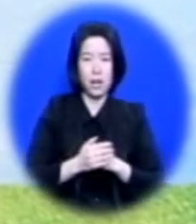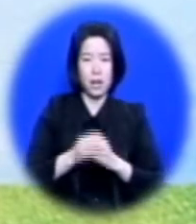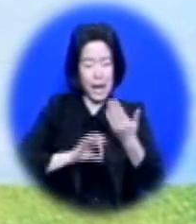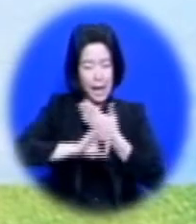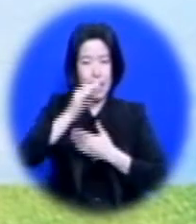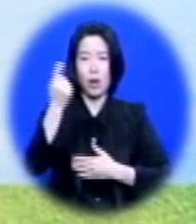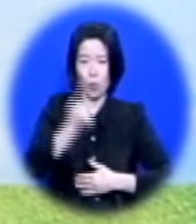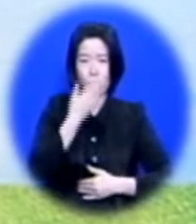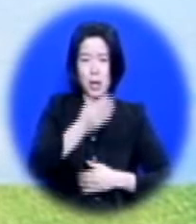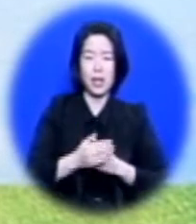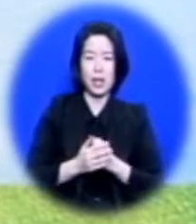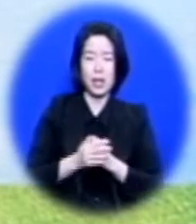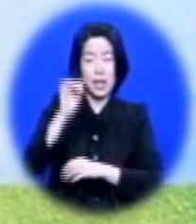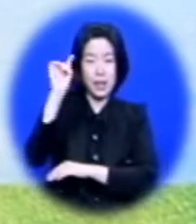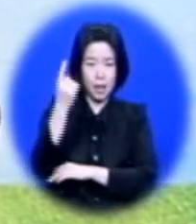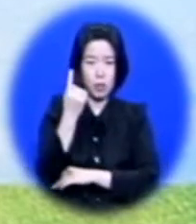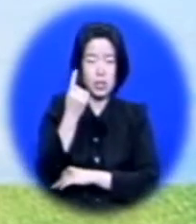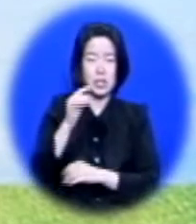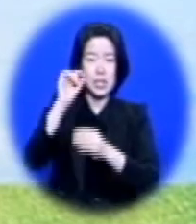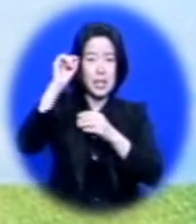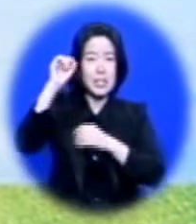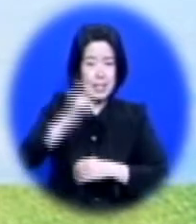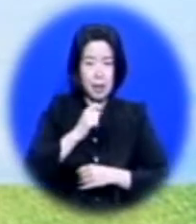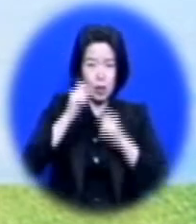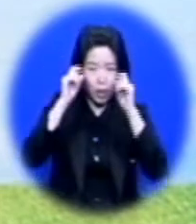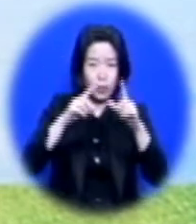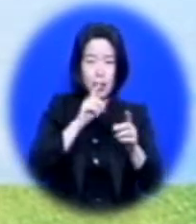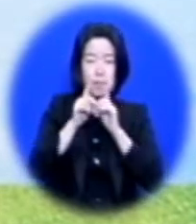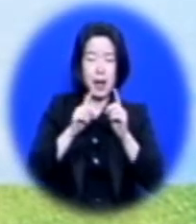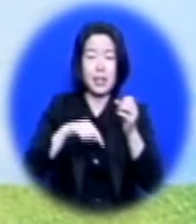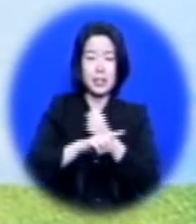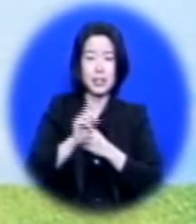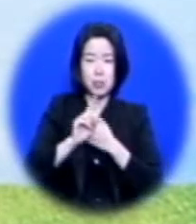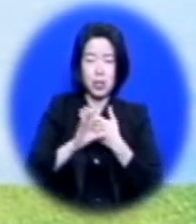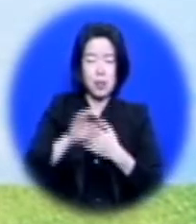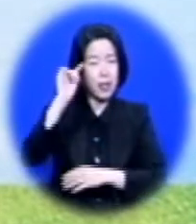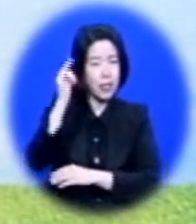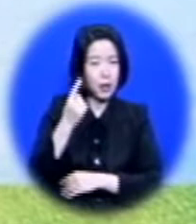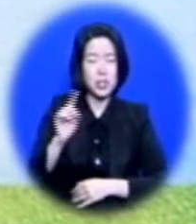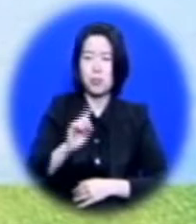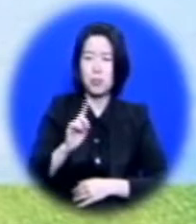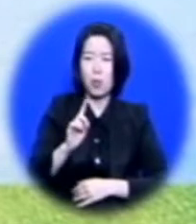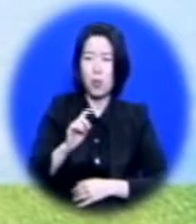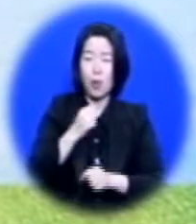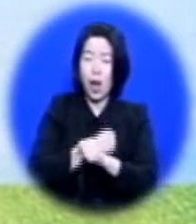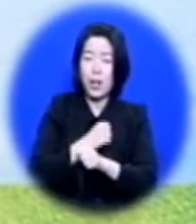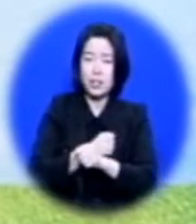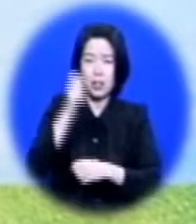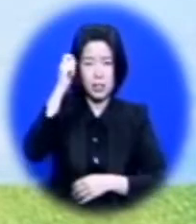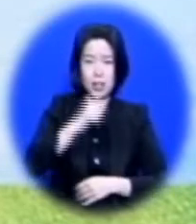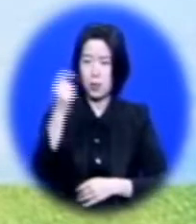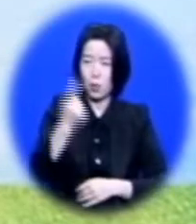거예요 다윗이 새벽 을 깨우 겠다는 것은 다윗이 뭘 해서 새벽이